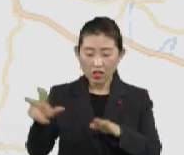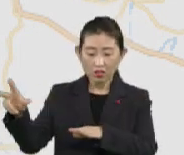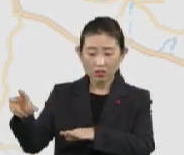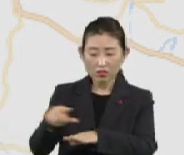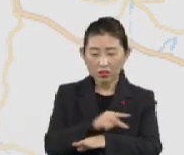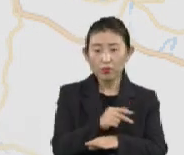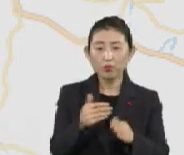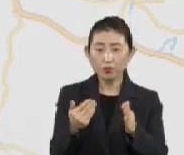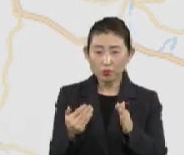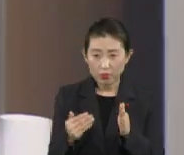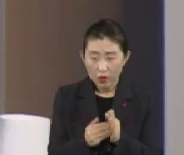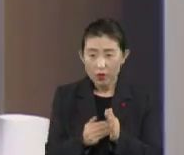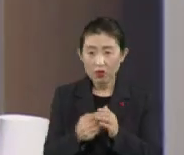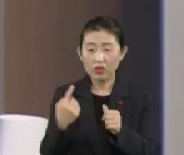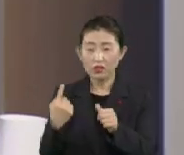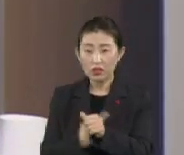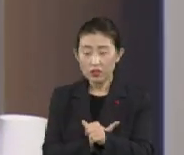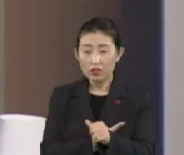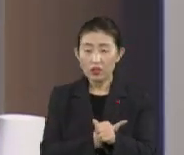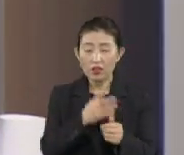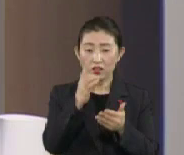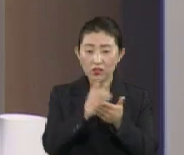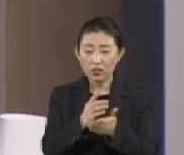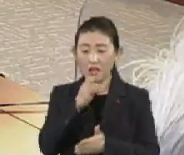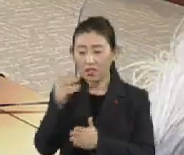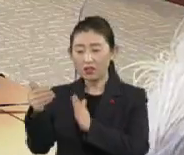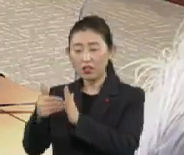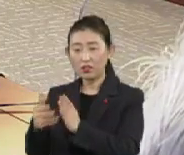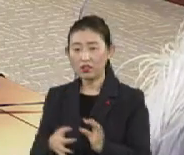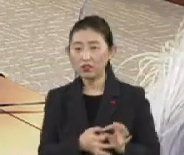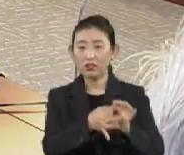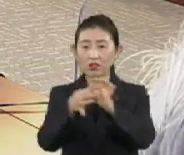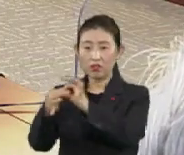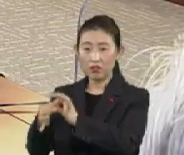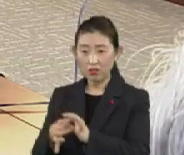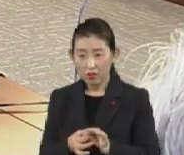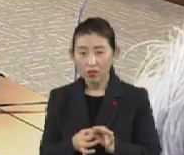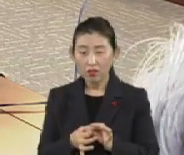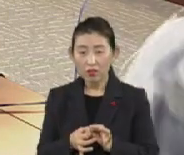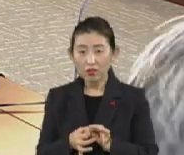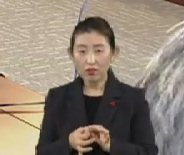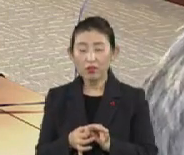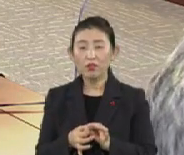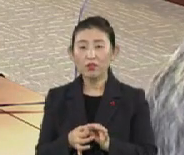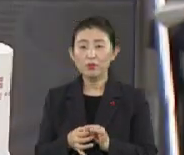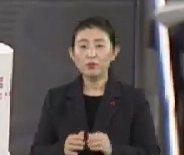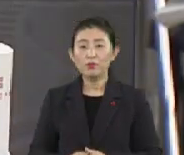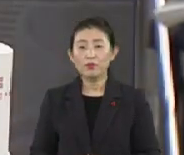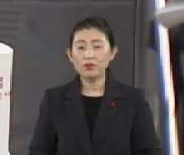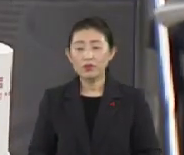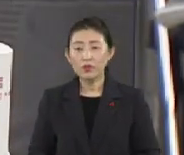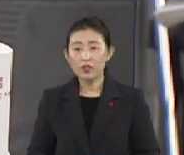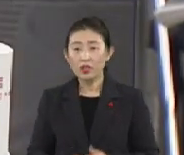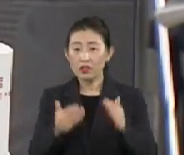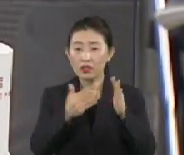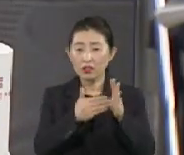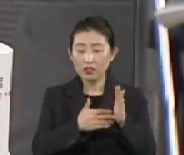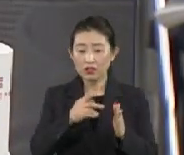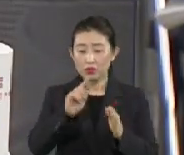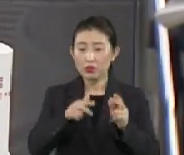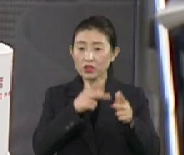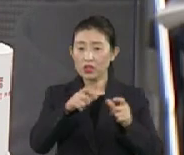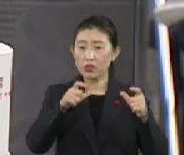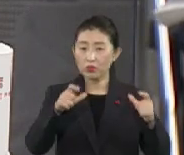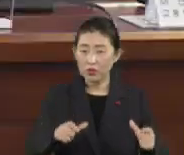연결해 수도권 남부와 천안 아산 당진을 연결하는 순환 노선을 완성하자는 겁니다. 나아가 당진